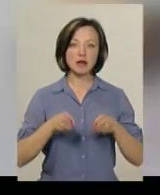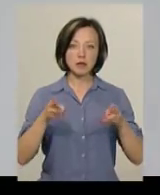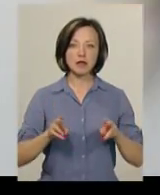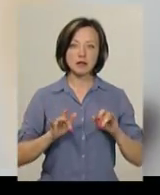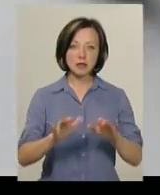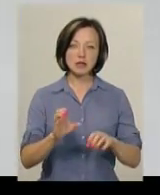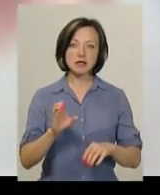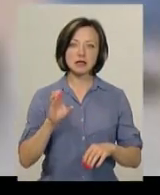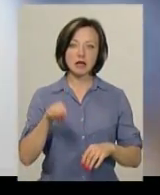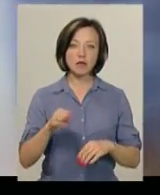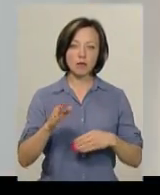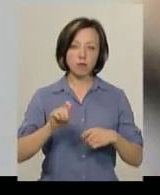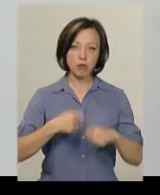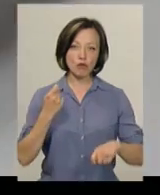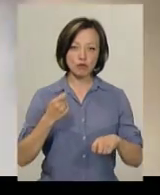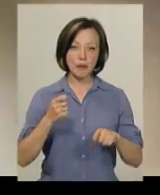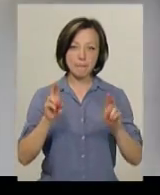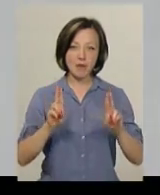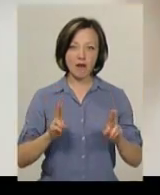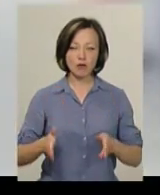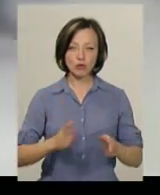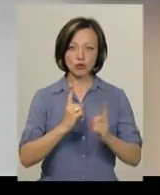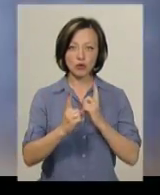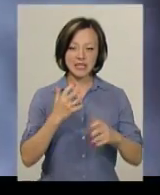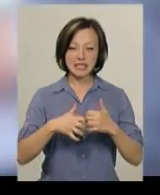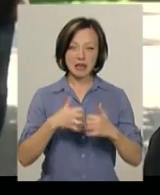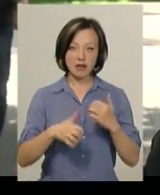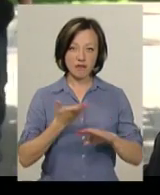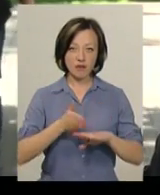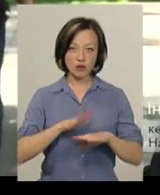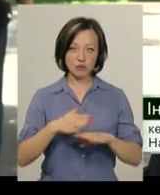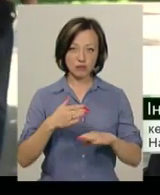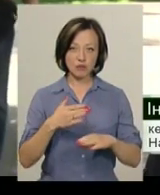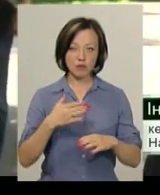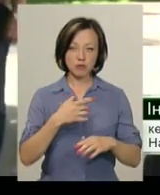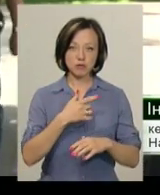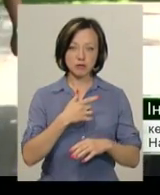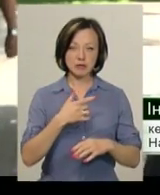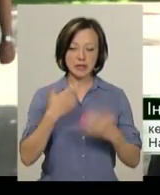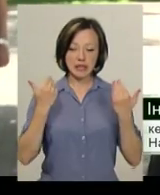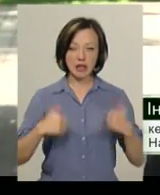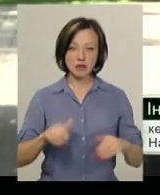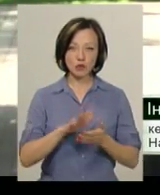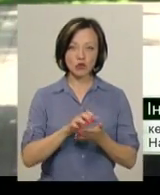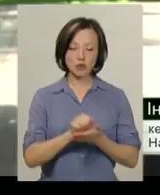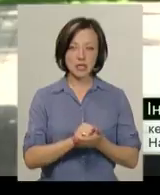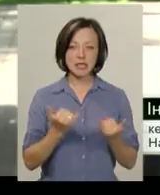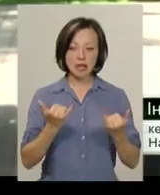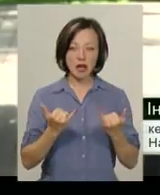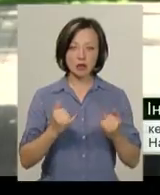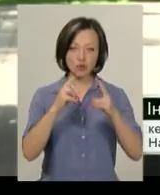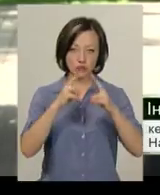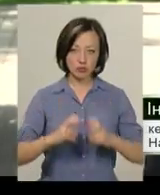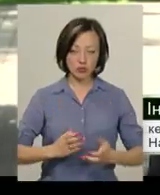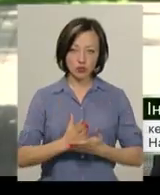правил дорожнього руху, яке спричинило тілесні ушкодження середнього ступеню важкості». Відносно нього зараз проводиться службове розслідування, за результатами якого